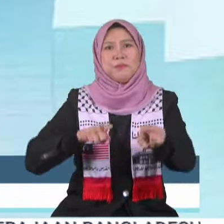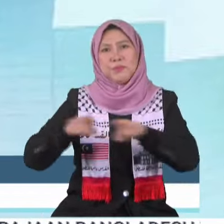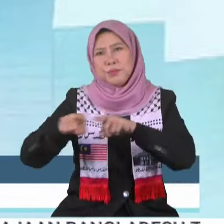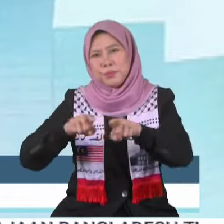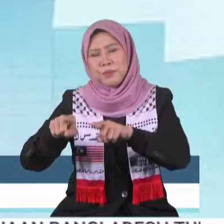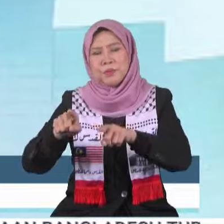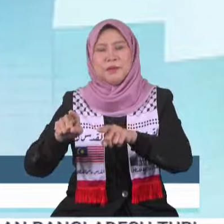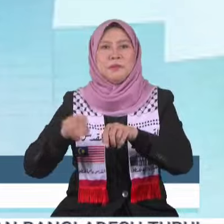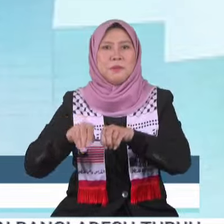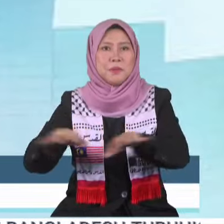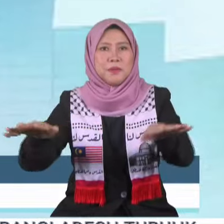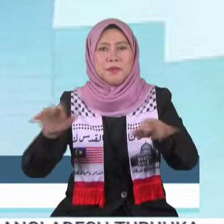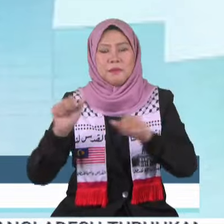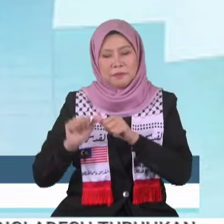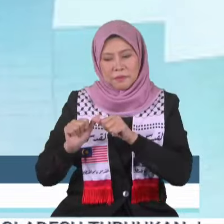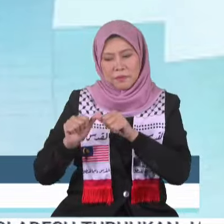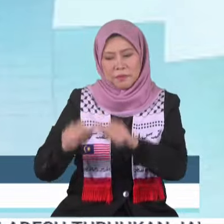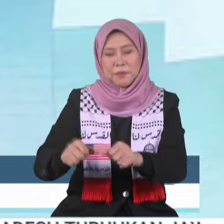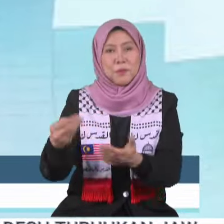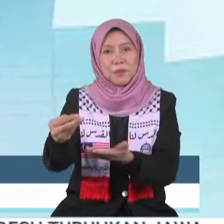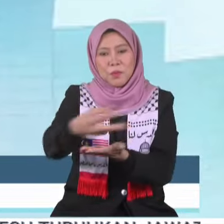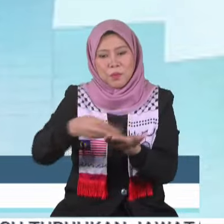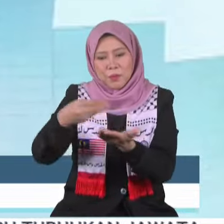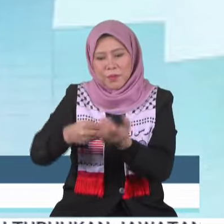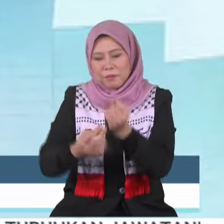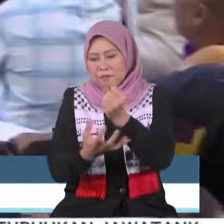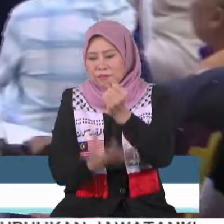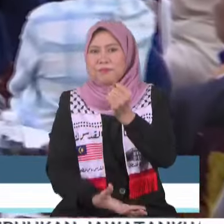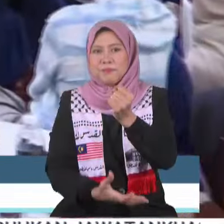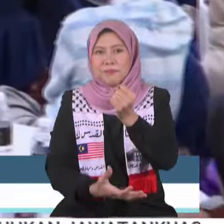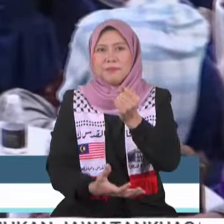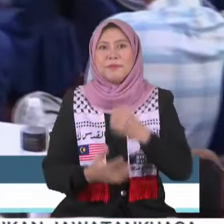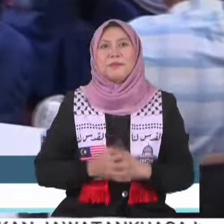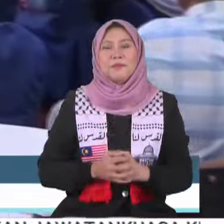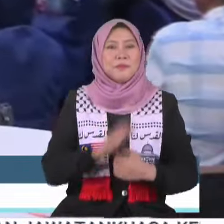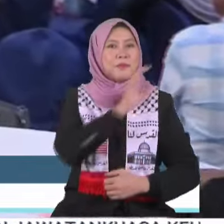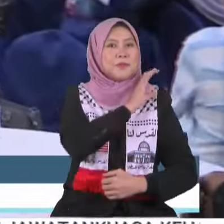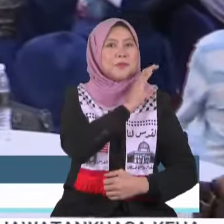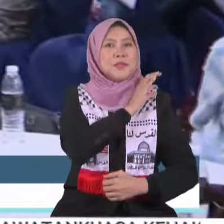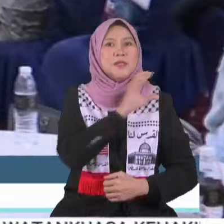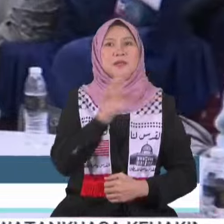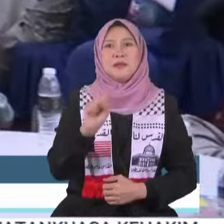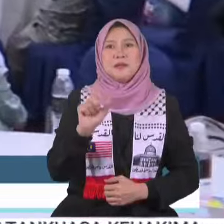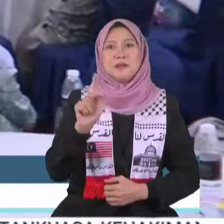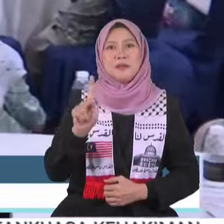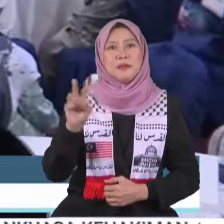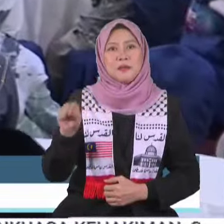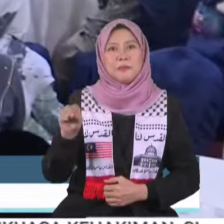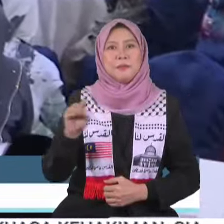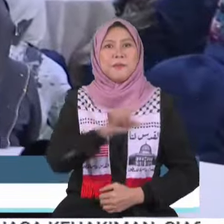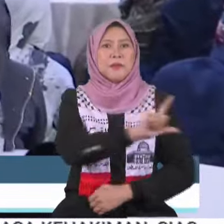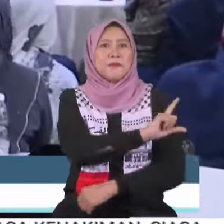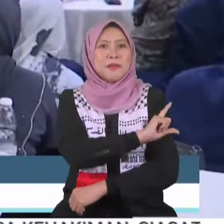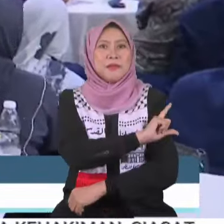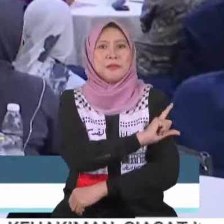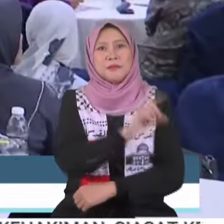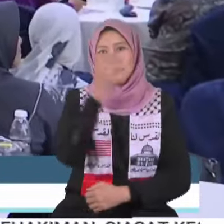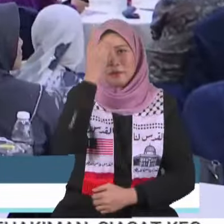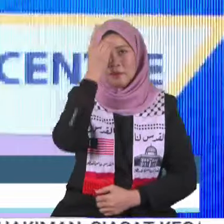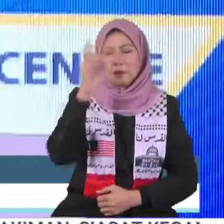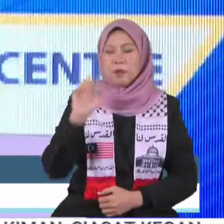berkembang, malah konsisten menjana pendapatan. Pengerusi Suruhanjaya Koperasi Malaysia SKM, Lieutenant General Besar Dato'